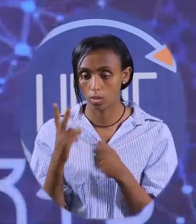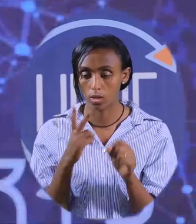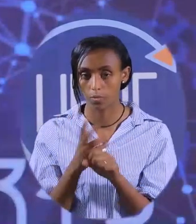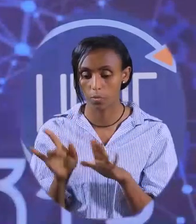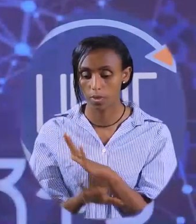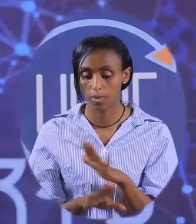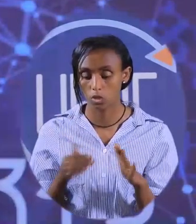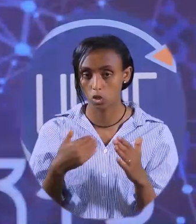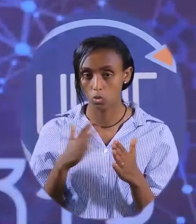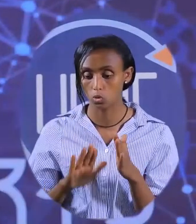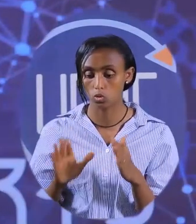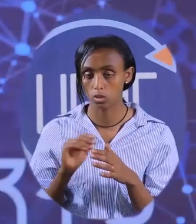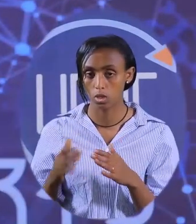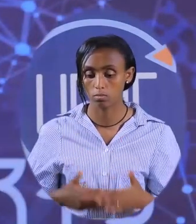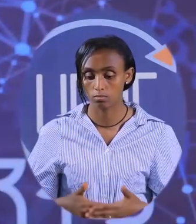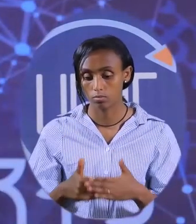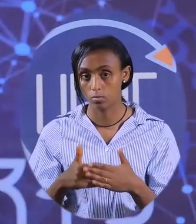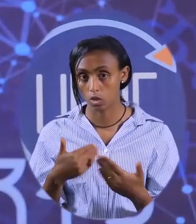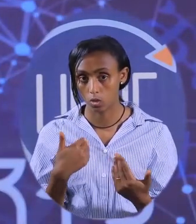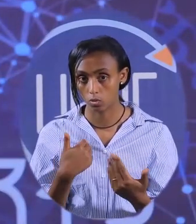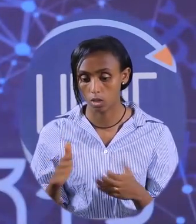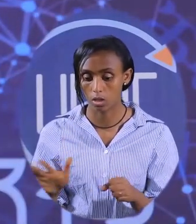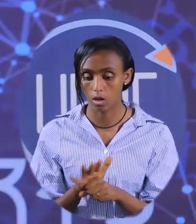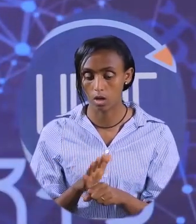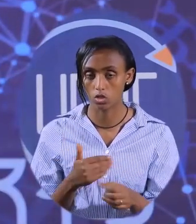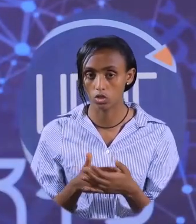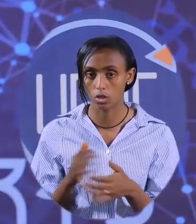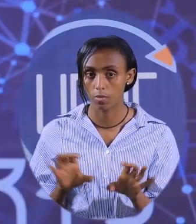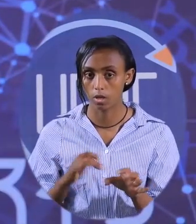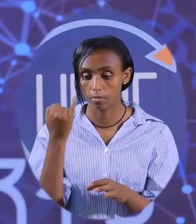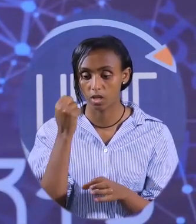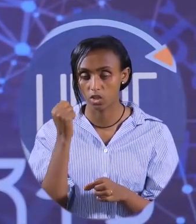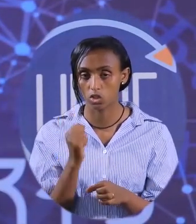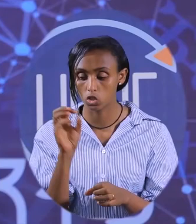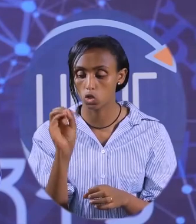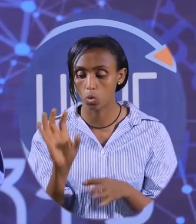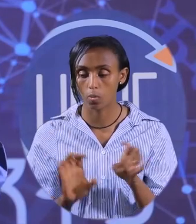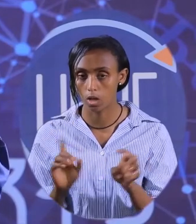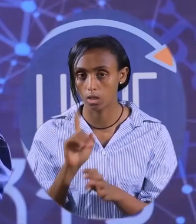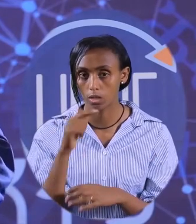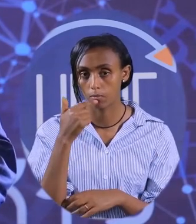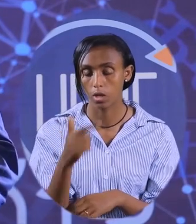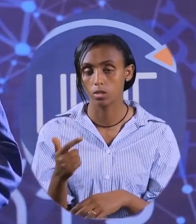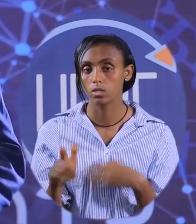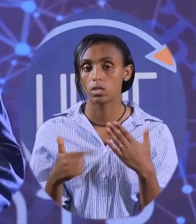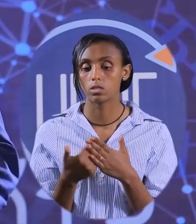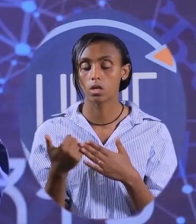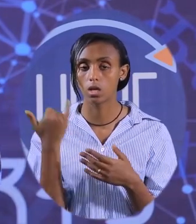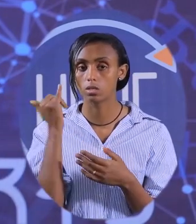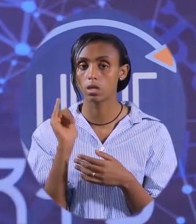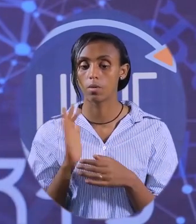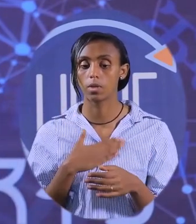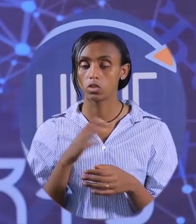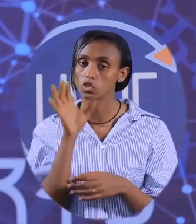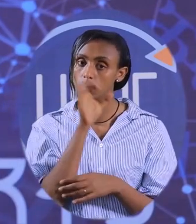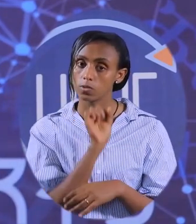ያሉ ልጆችንና ነፍሰ ጡር እናቶችን ተደራሽ በማድረግ መቀንጨርን ዜሮ ማድረግ ይሆናል ማለት ነው። ስለዚህ ሀሳቤን